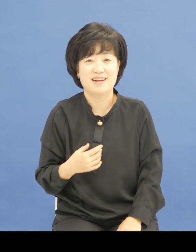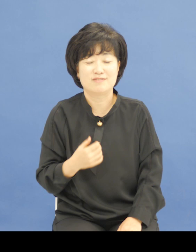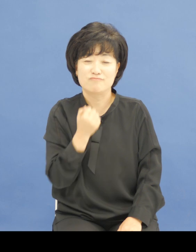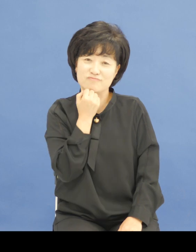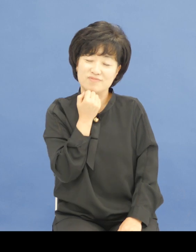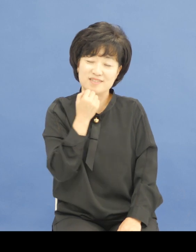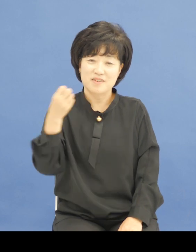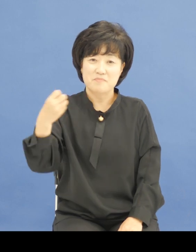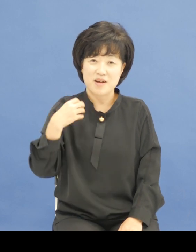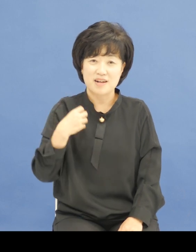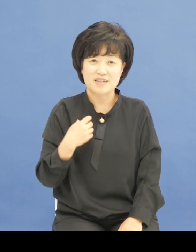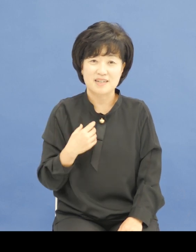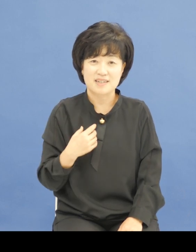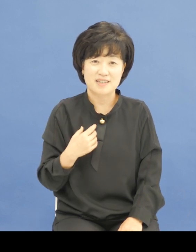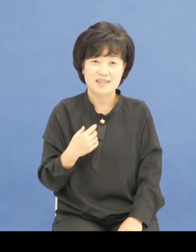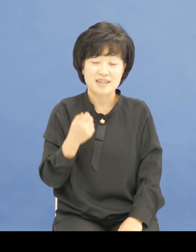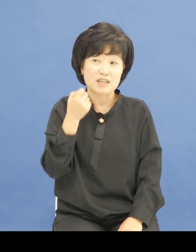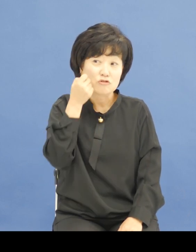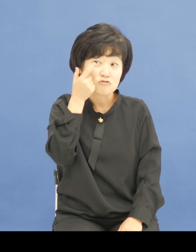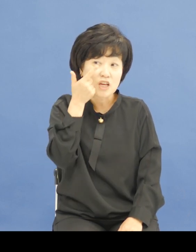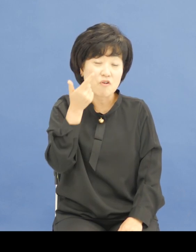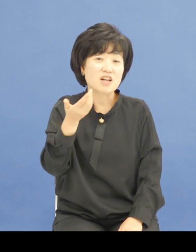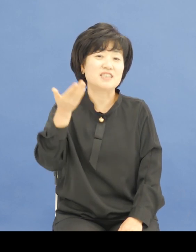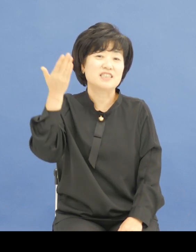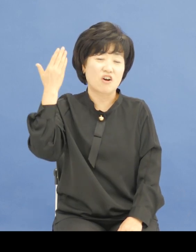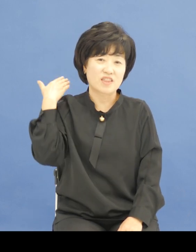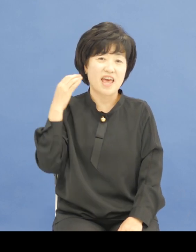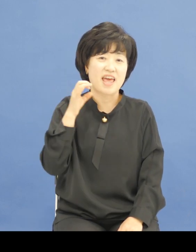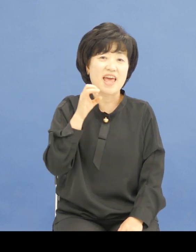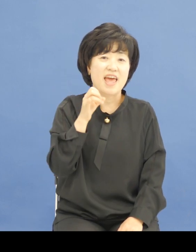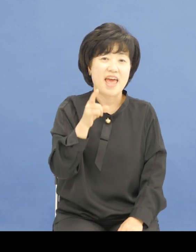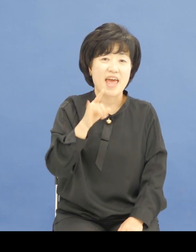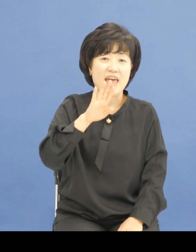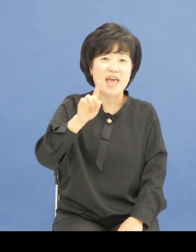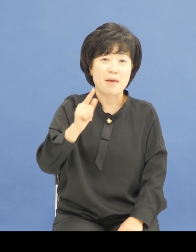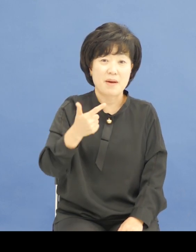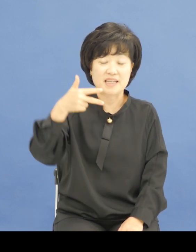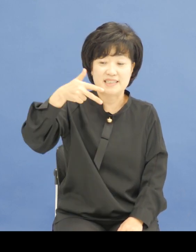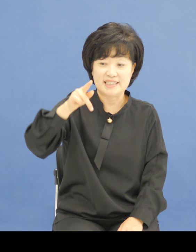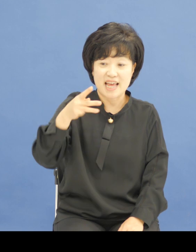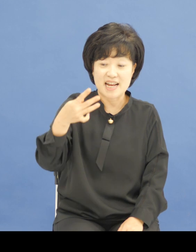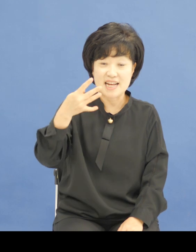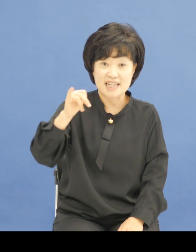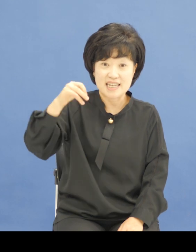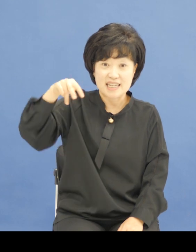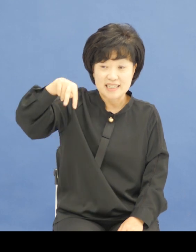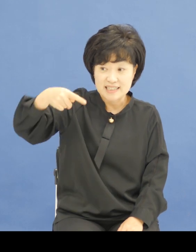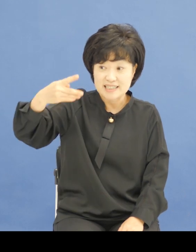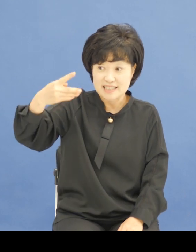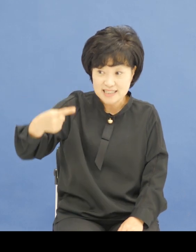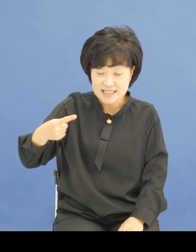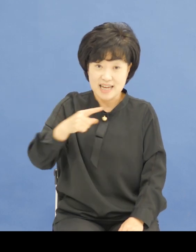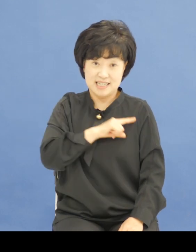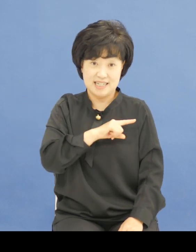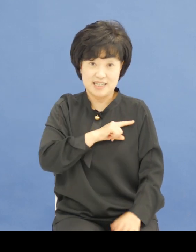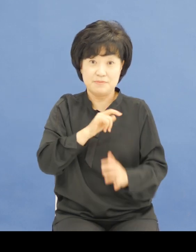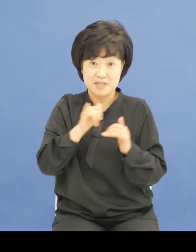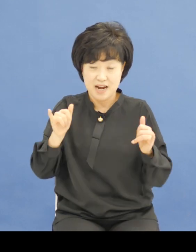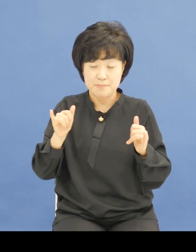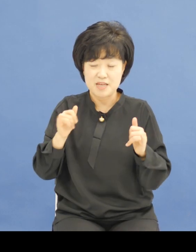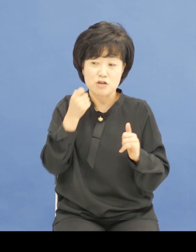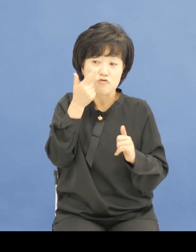그게 뭐냐면은 그때 말로 6개월 전에 에반젤리스트가 피그미 마을에 가서 이제 복음을